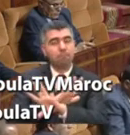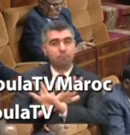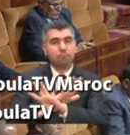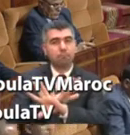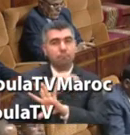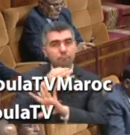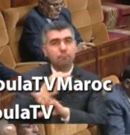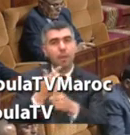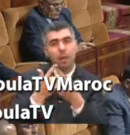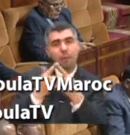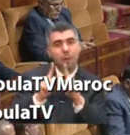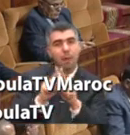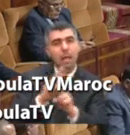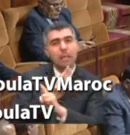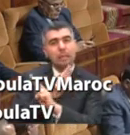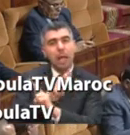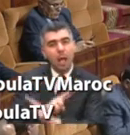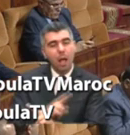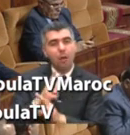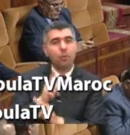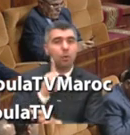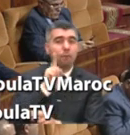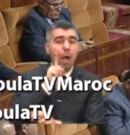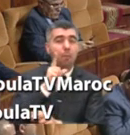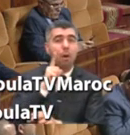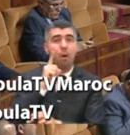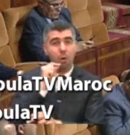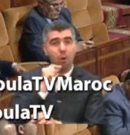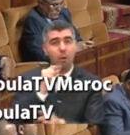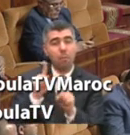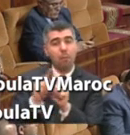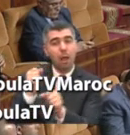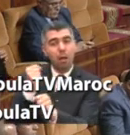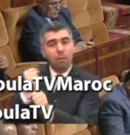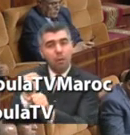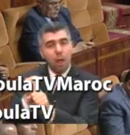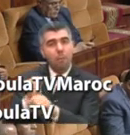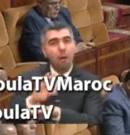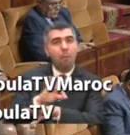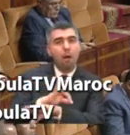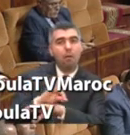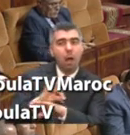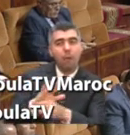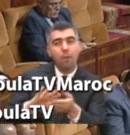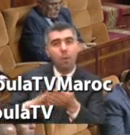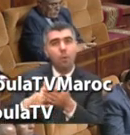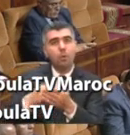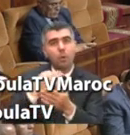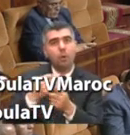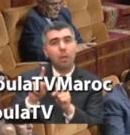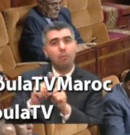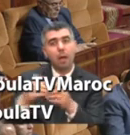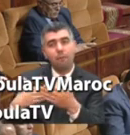المتدهورة للمتقاعدين والمتقاعدات اللي أداوا الواجب الوطني، ولكن في آخر المطاف كيلقاو